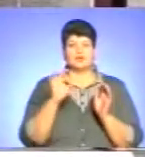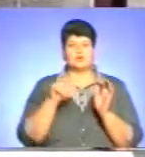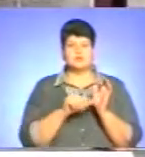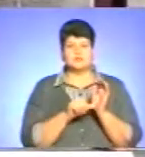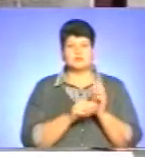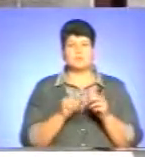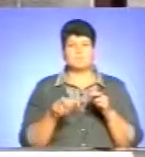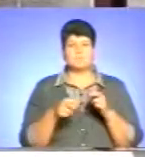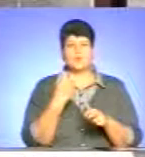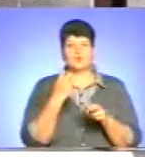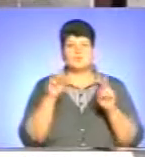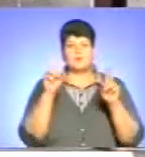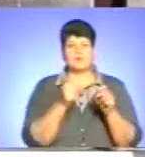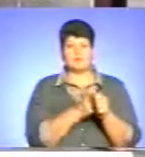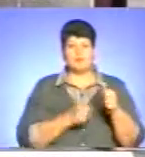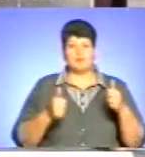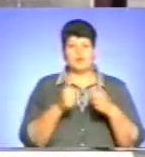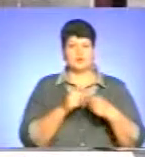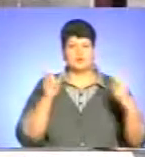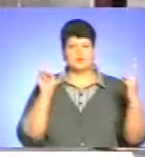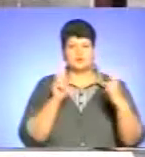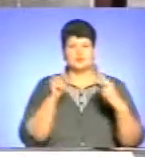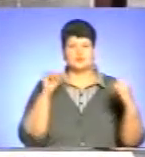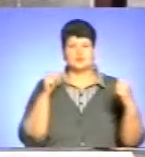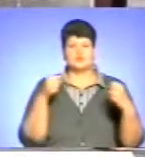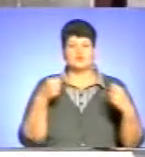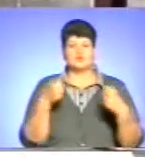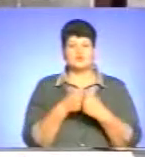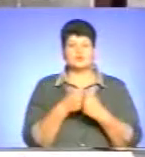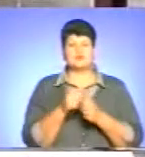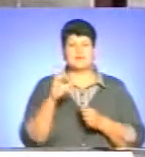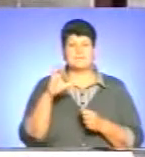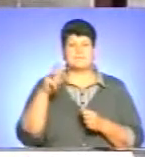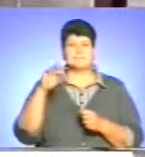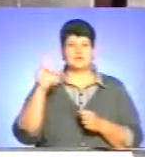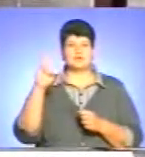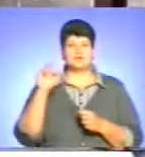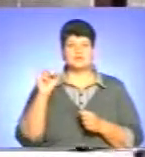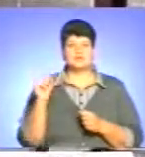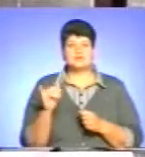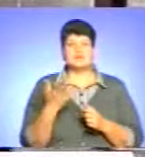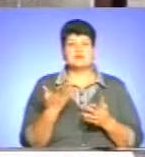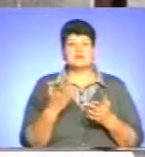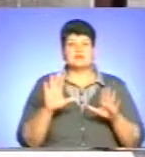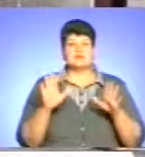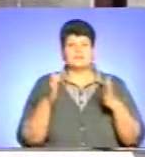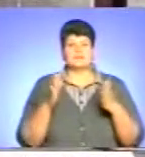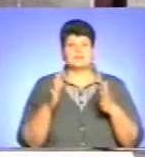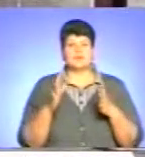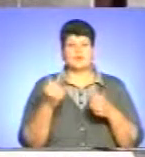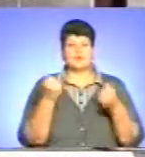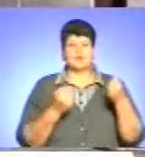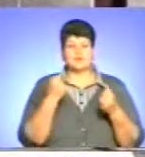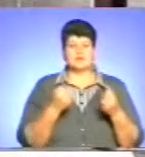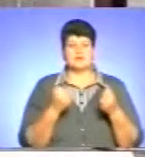правила обгону, допустив виїзд на смугу зустрічного руху, де зіткнувся з автомобілем Mitsubishi Pajero Sport. В результаті даного зіткнення водій та